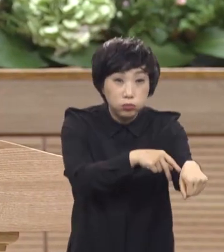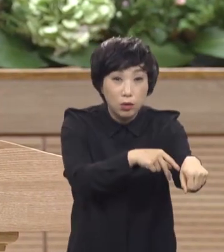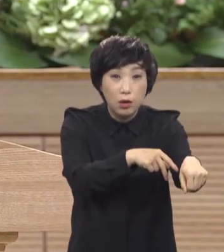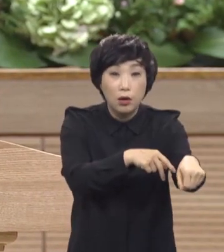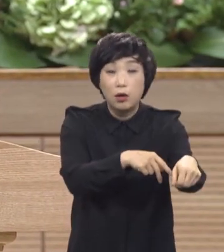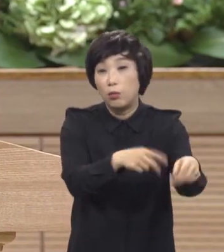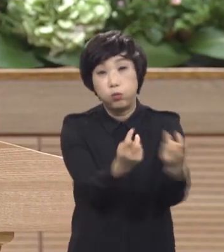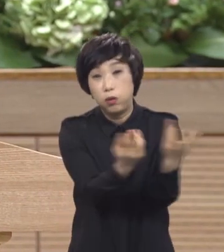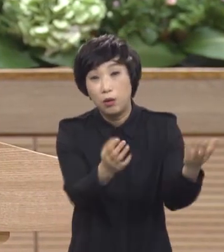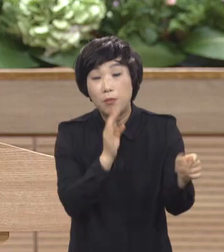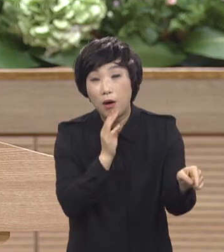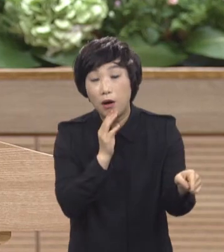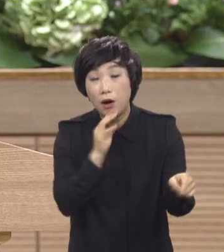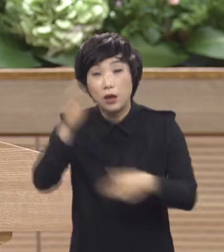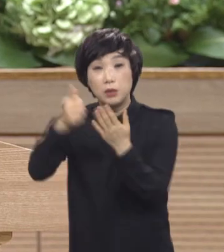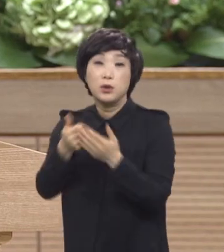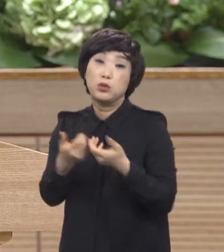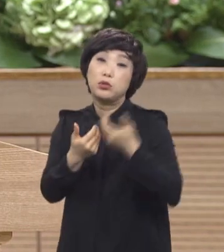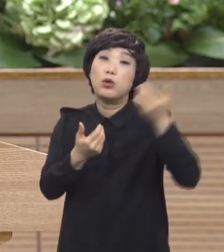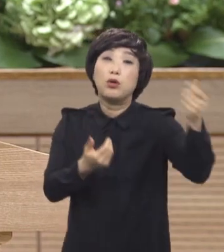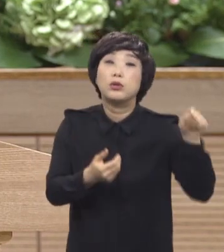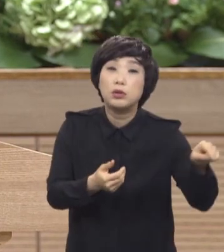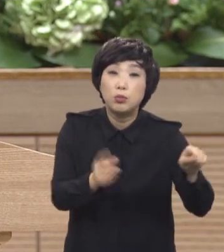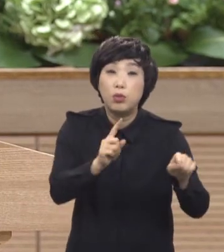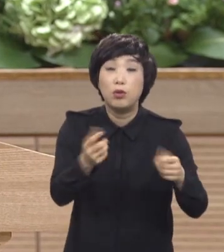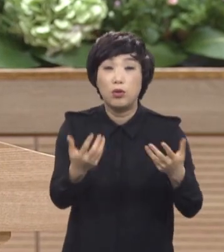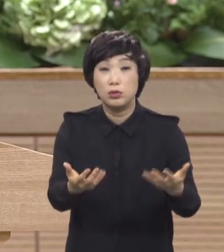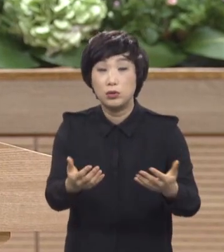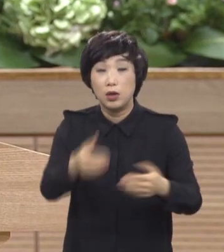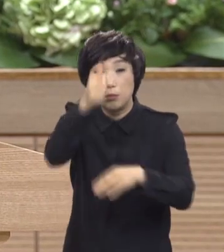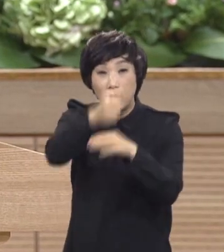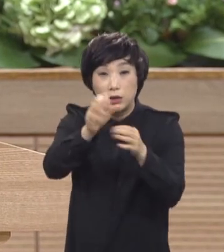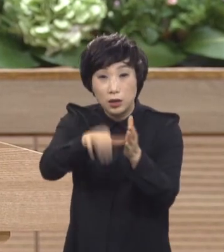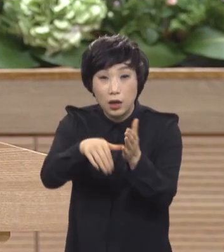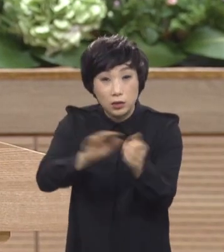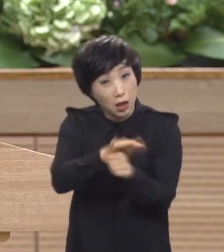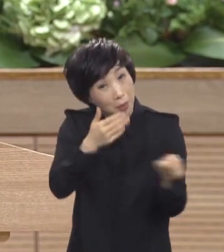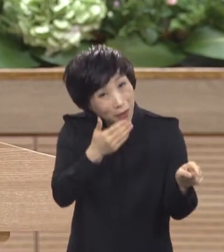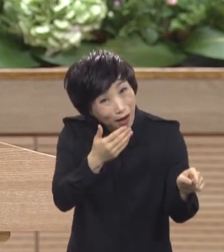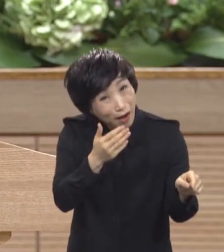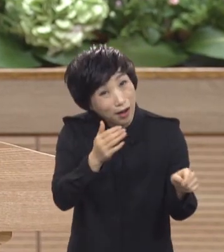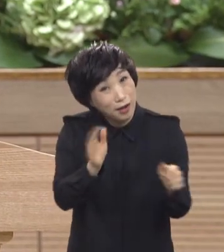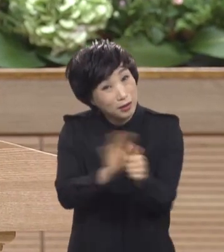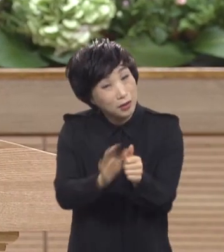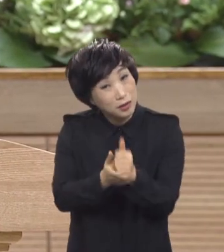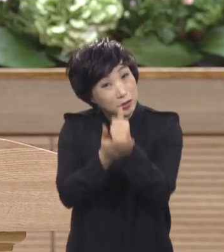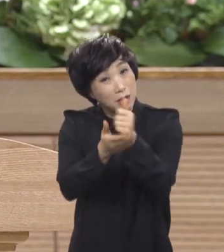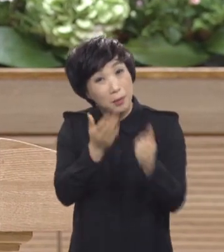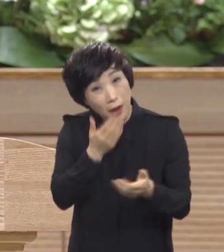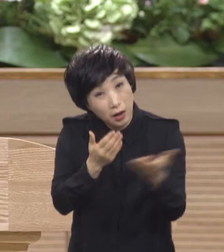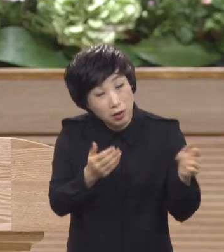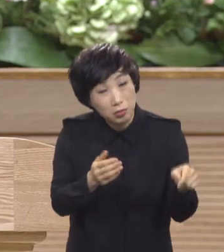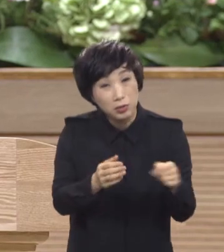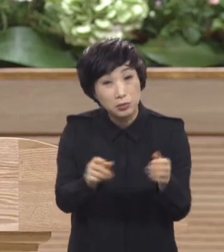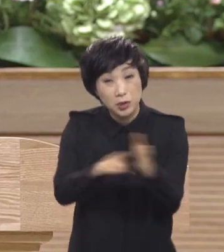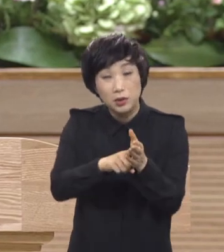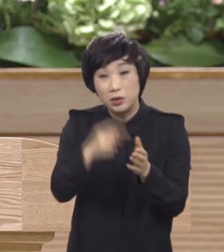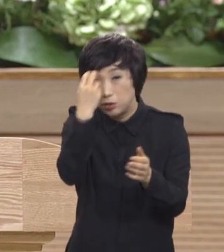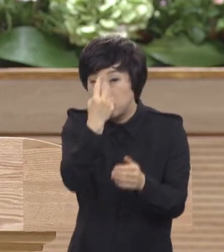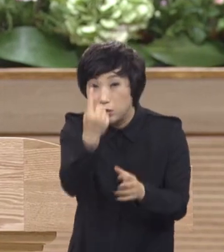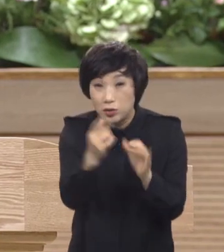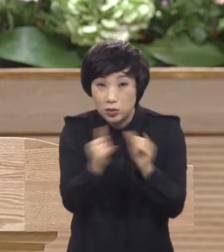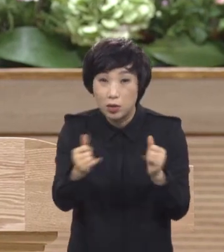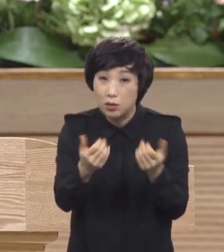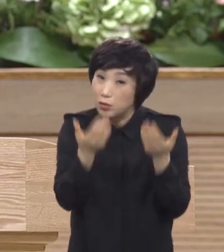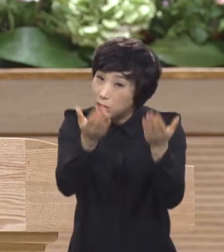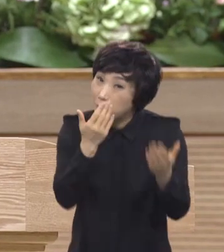하나님을 떠났으니 마지막 때 사랑할 수 있느냐 대접할 수 있느냐 선한 청기같이 봉사할